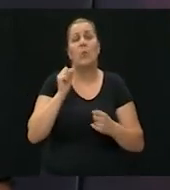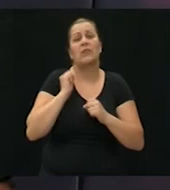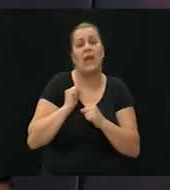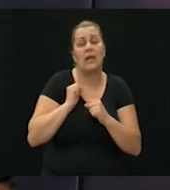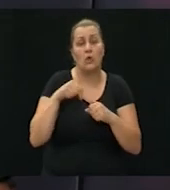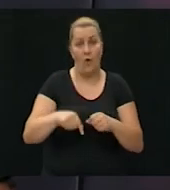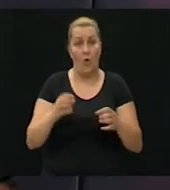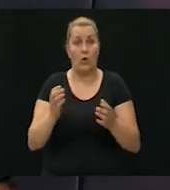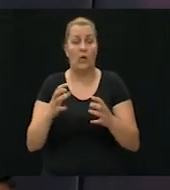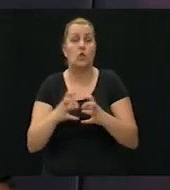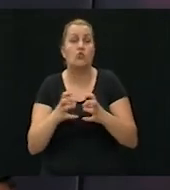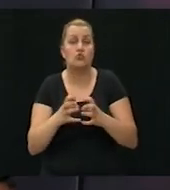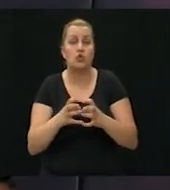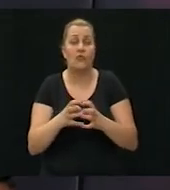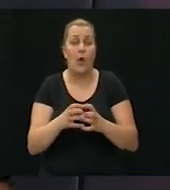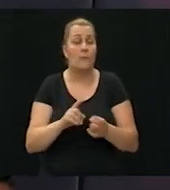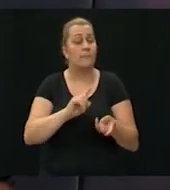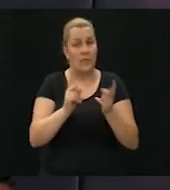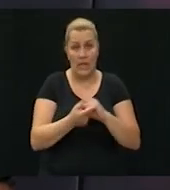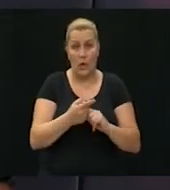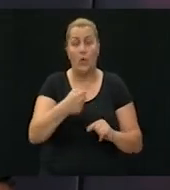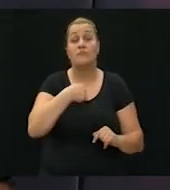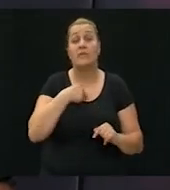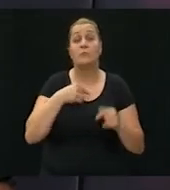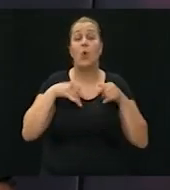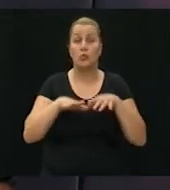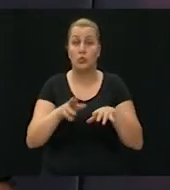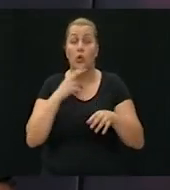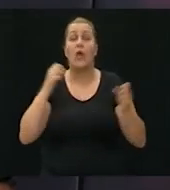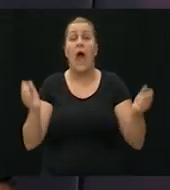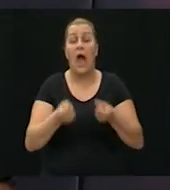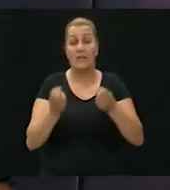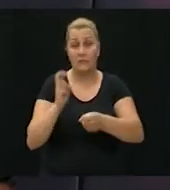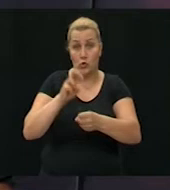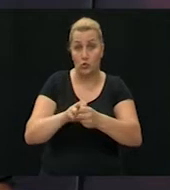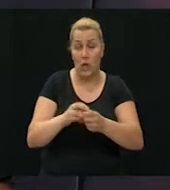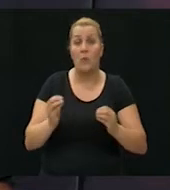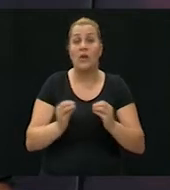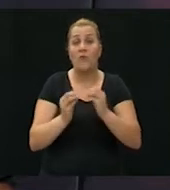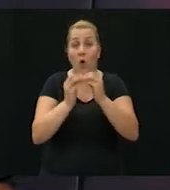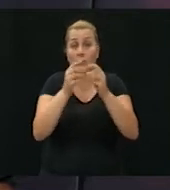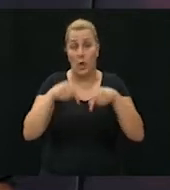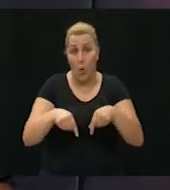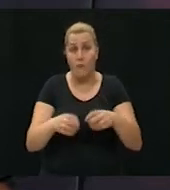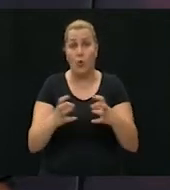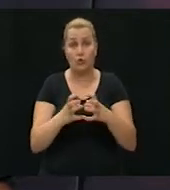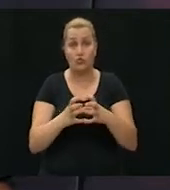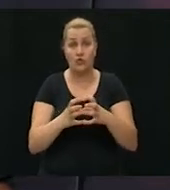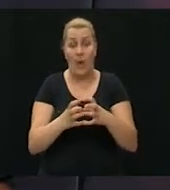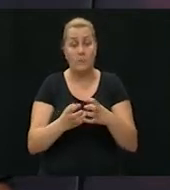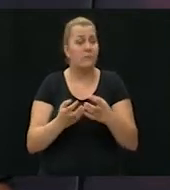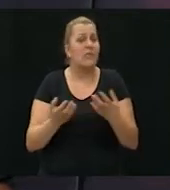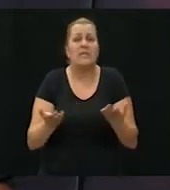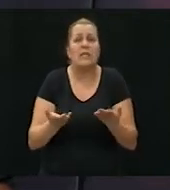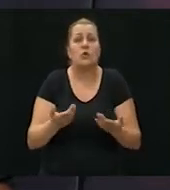društva u nijednom pogledu, nego mi smo ljudi koji aktivno sudjelujemo na kreiranju ovoga društva. Zašto